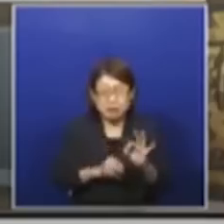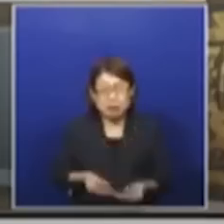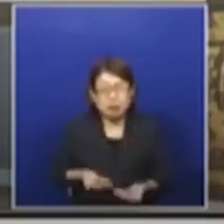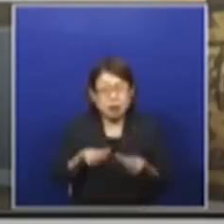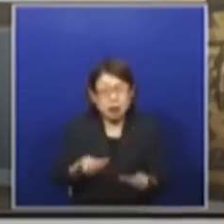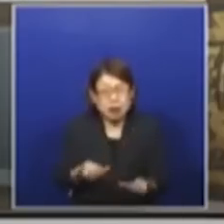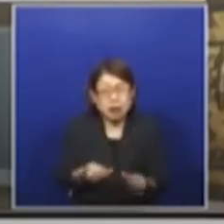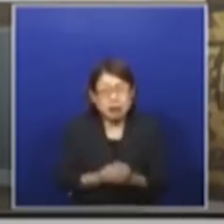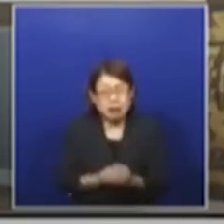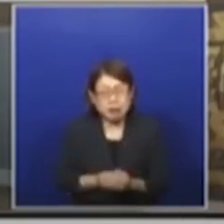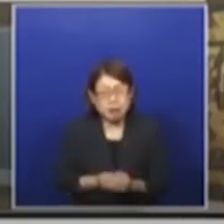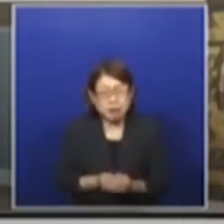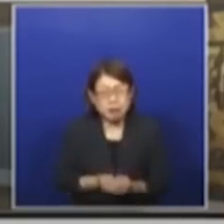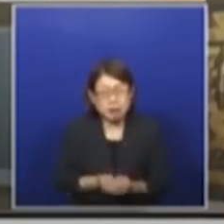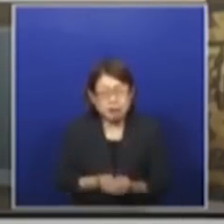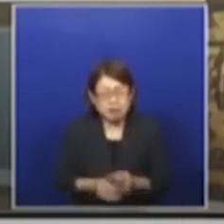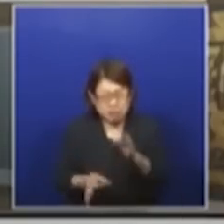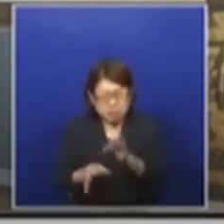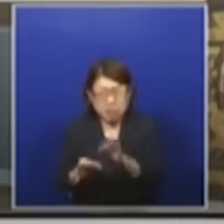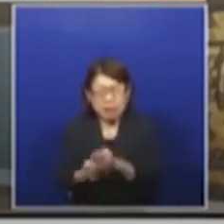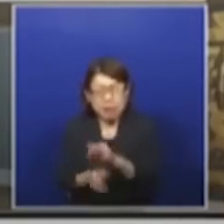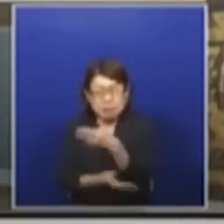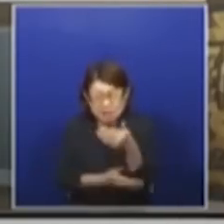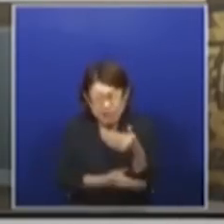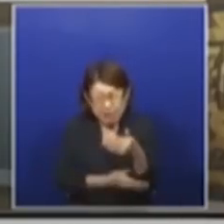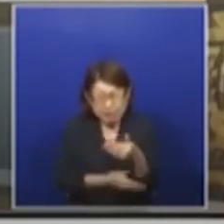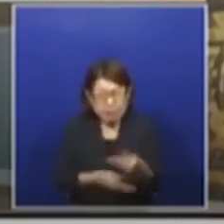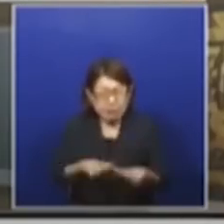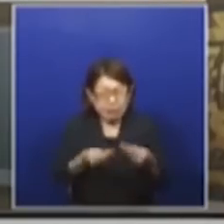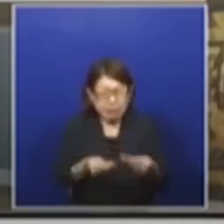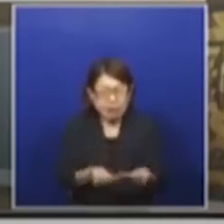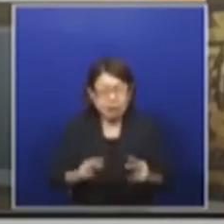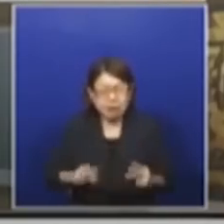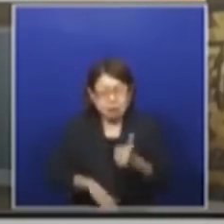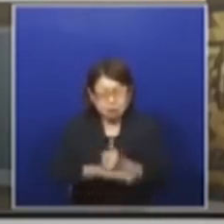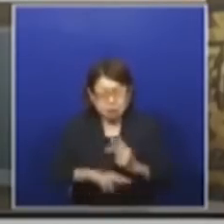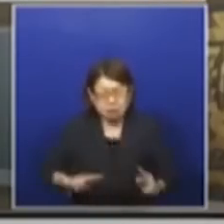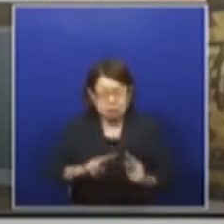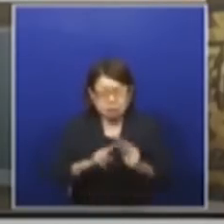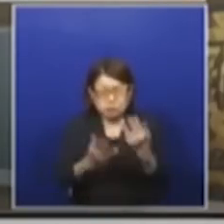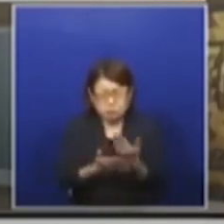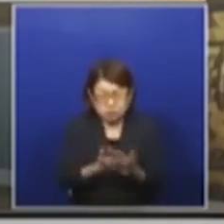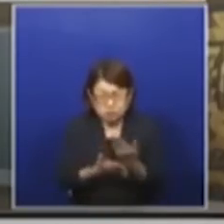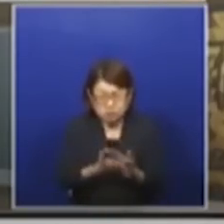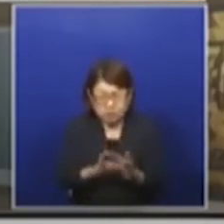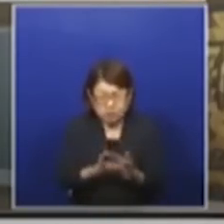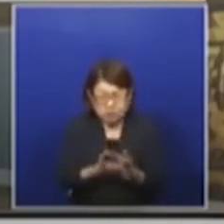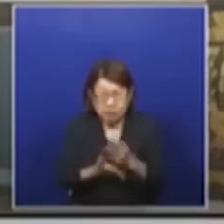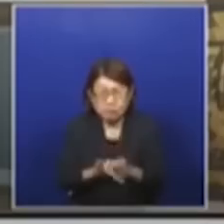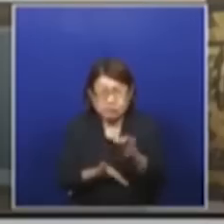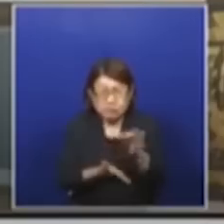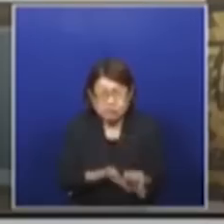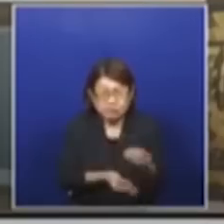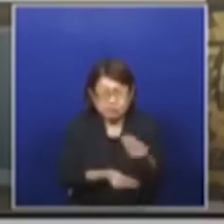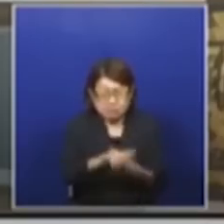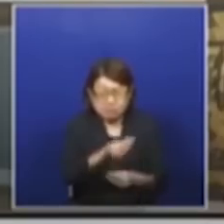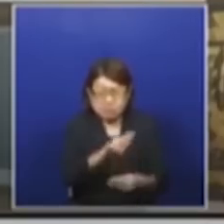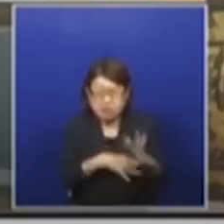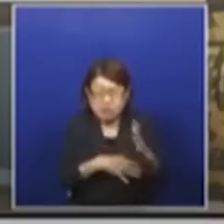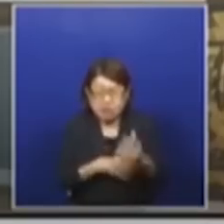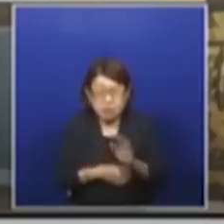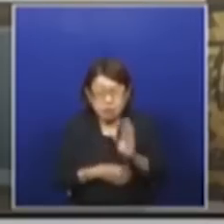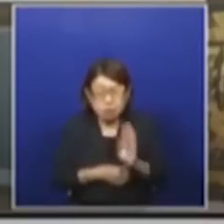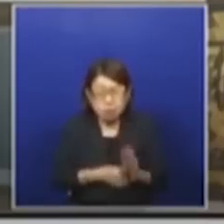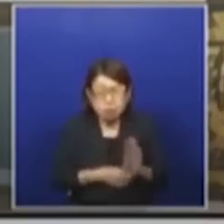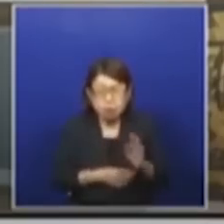และรัฐมนตรีว่าการกระทรวงการคลังสามารถเข้าซื้อขายตราสารหนี้ที่ไม่ใช่ตราสารหนี้เอกชนที่ออก